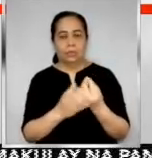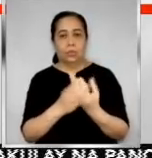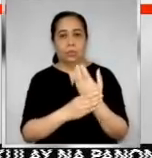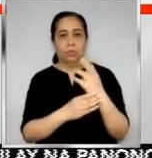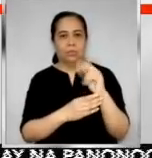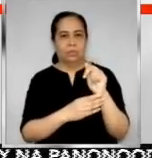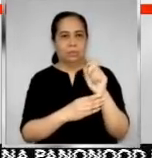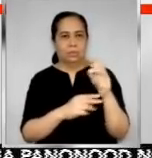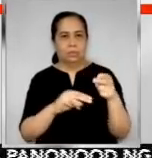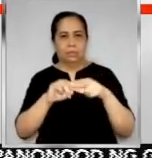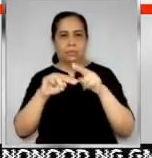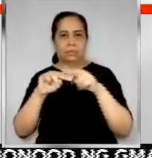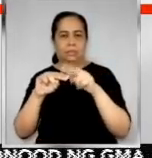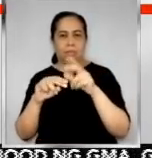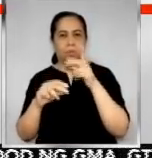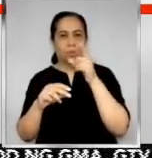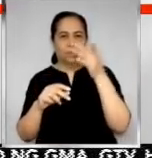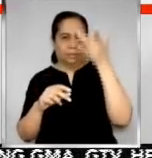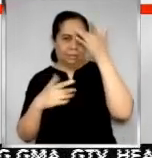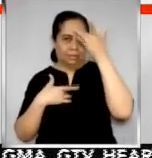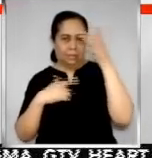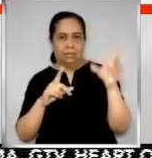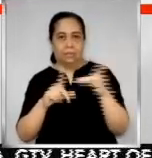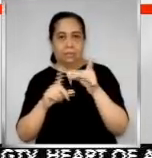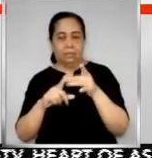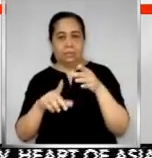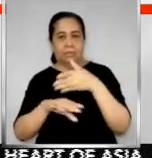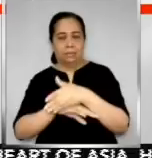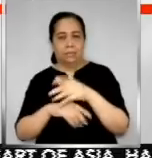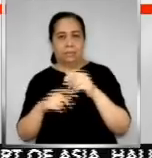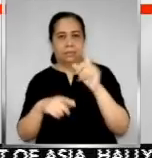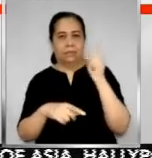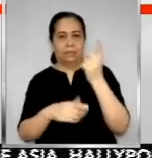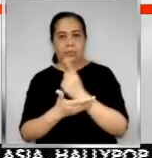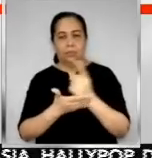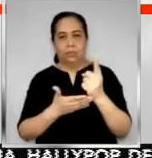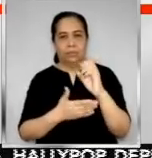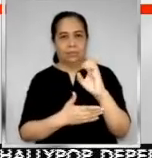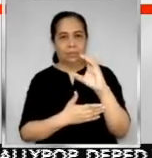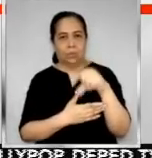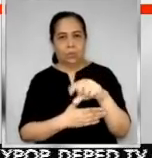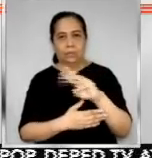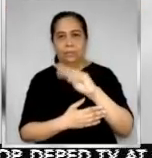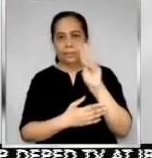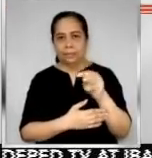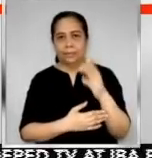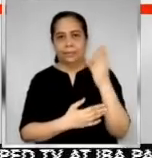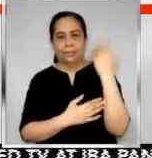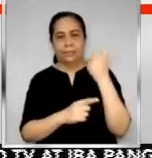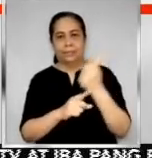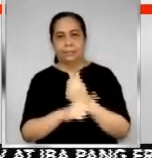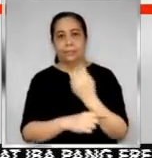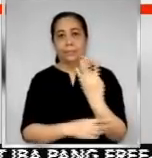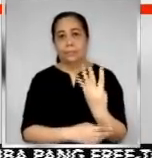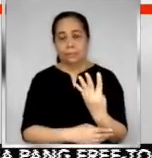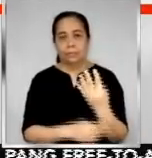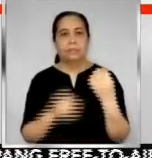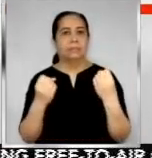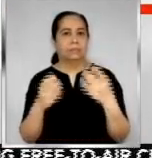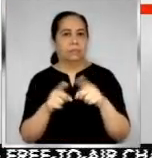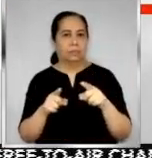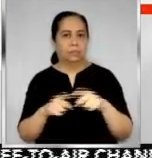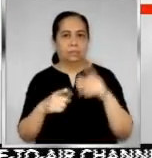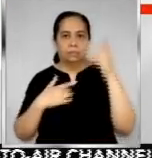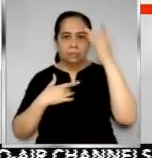mga nagkakasakit sa pagtatapos ng unang linggo ng ECQ sa Metro Manila nitong April 4. Marami ring nagkakasakit sa mga